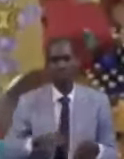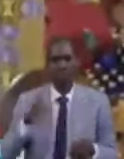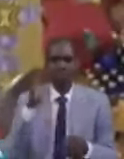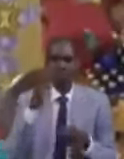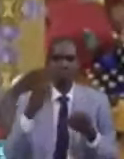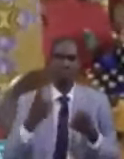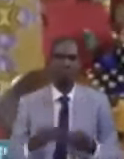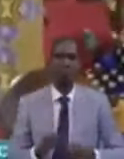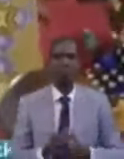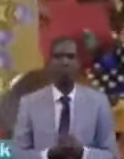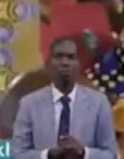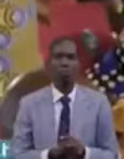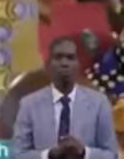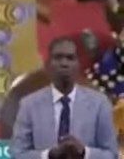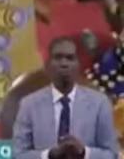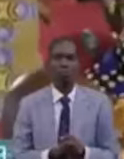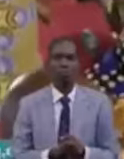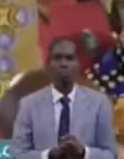Dieu